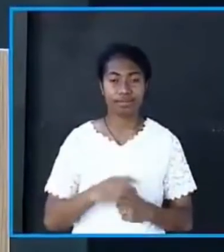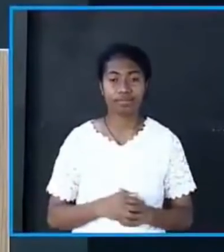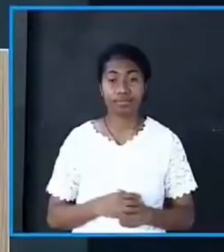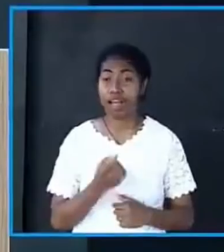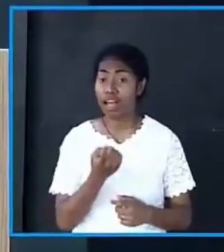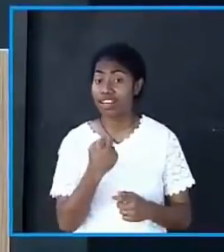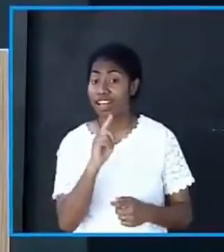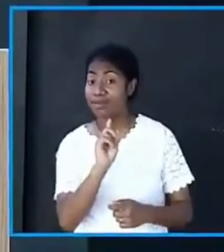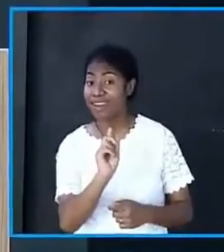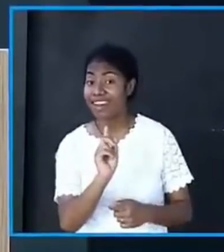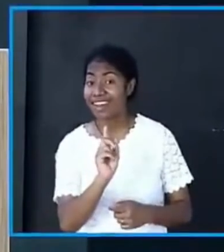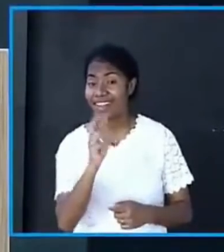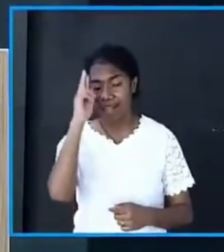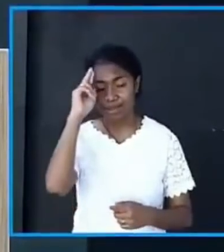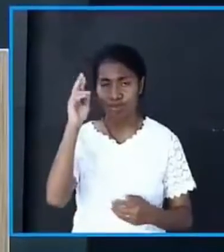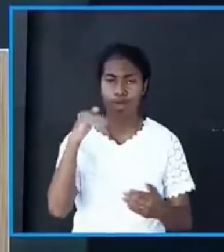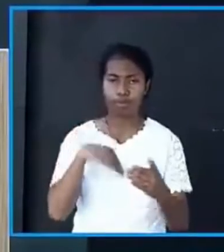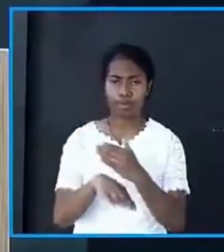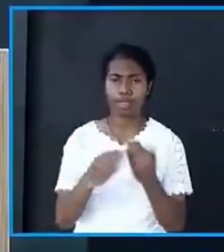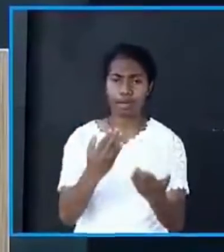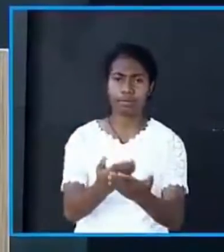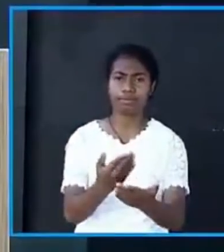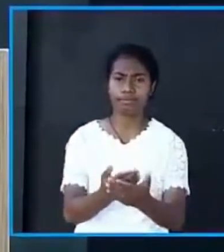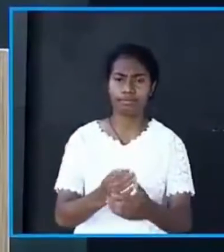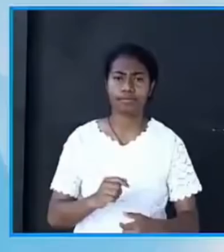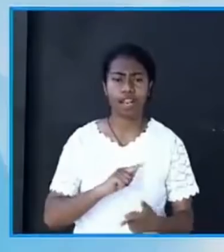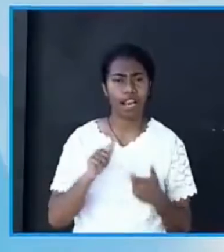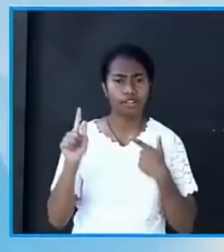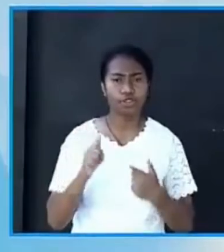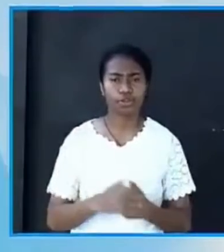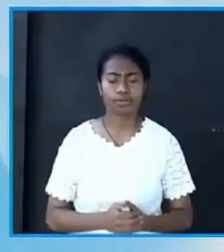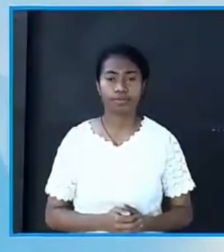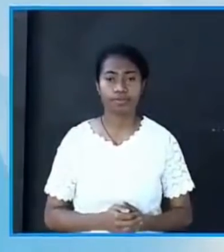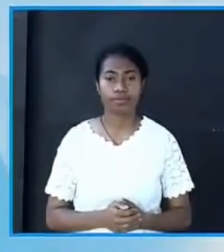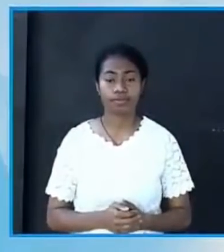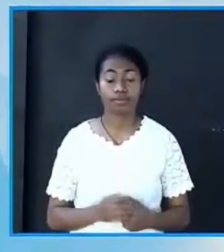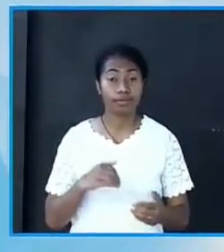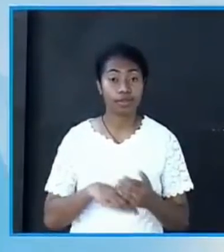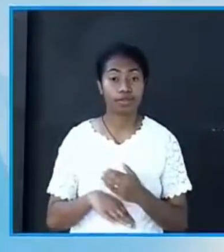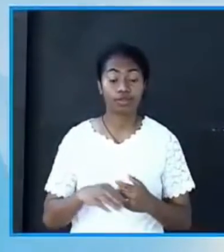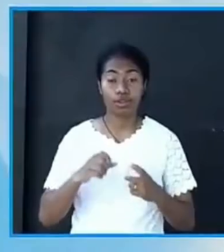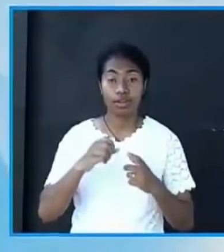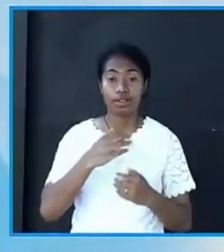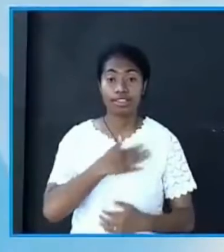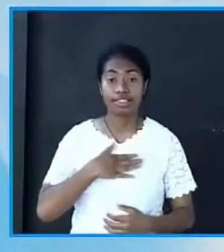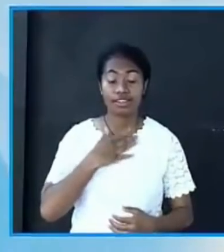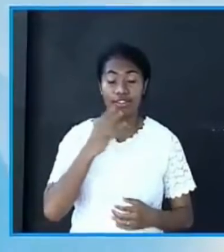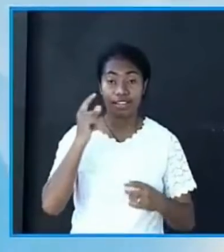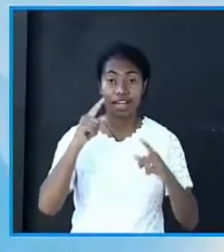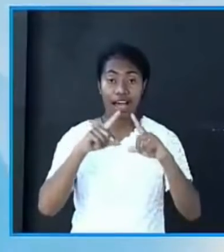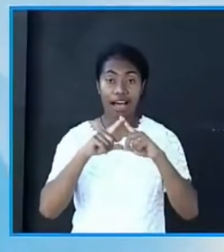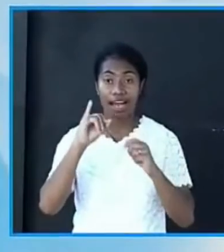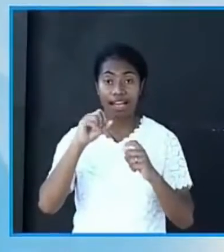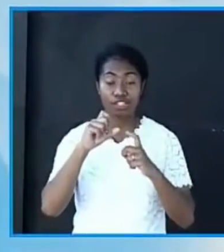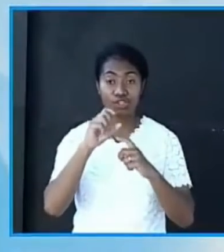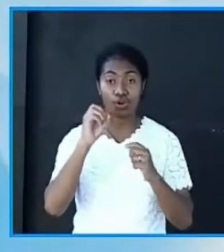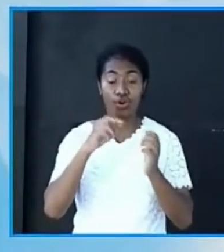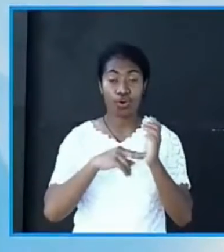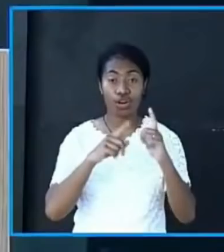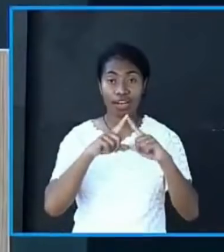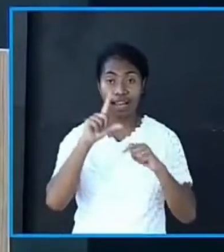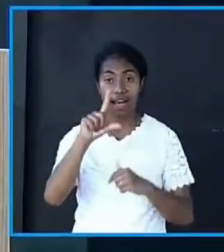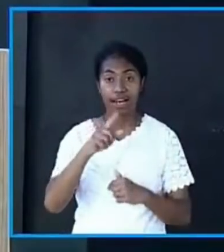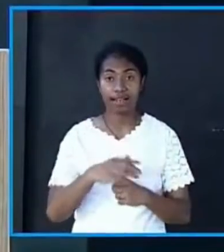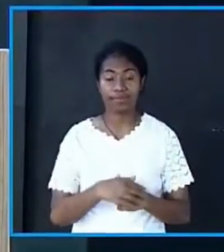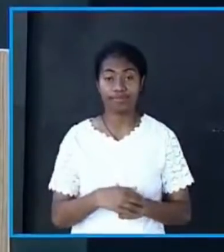mana Tuhan kasih masuk Hai sifat rasional Arah adalah